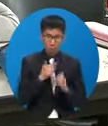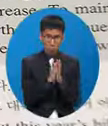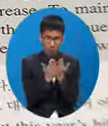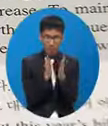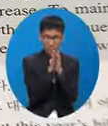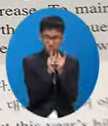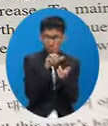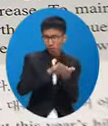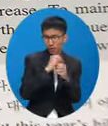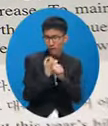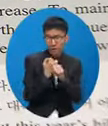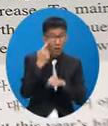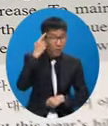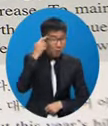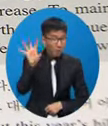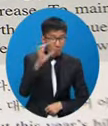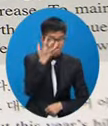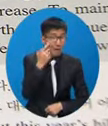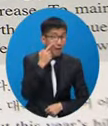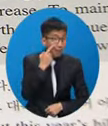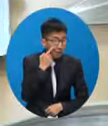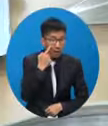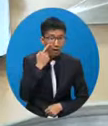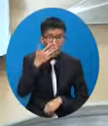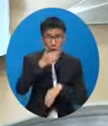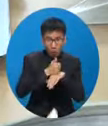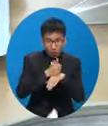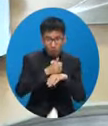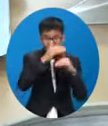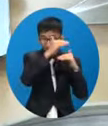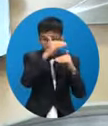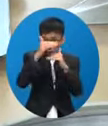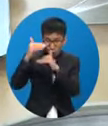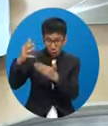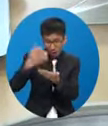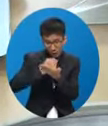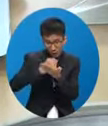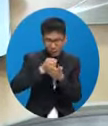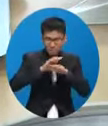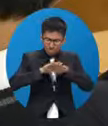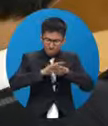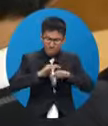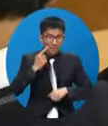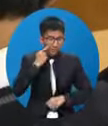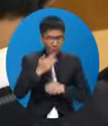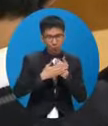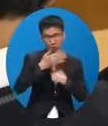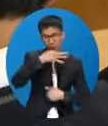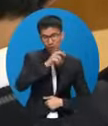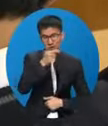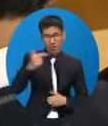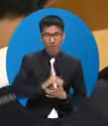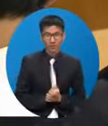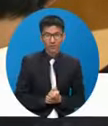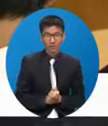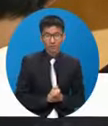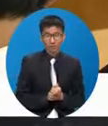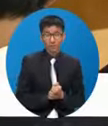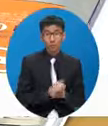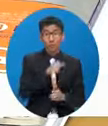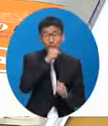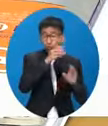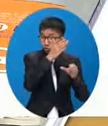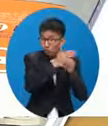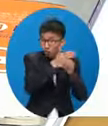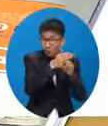돼 지문별로 문제를 출제해보면 막판 정리에 도움이 된다고 강조합니다. 중하위권은 EBS 교재나